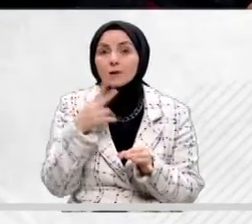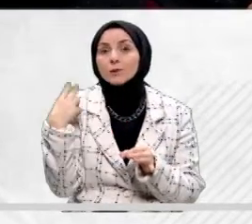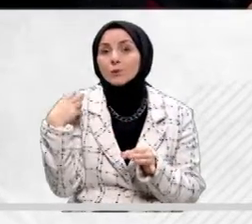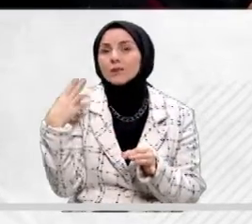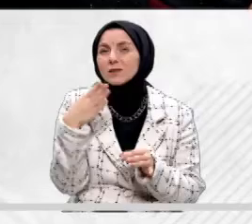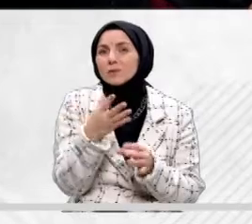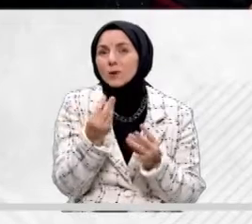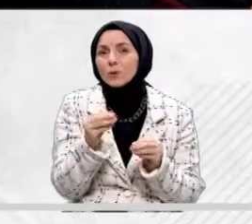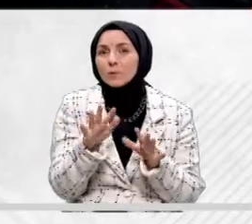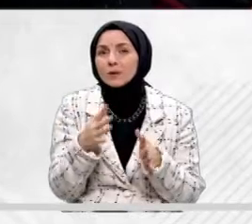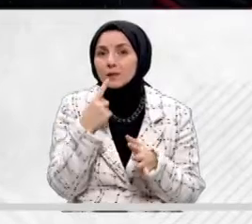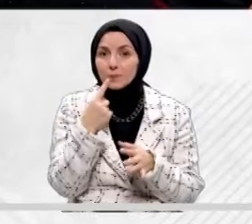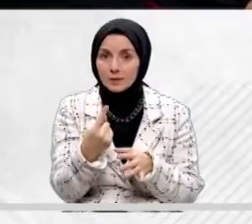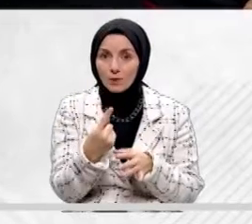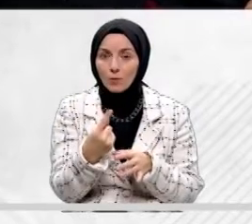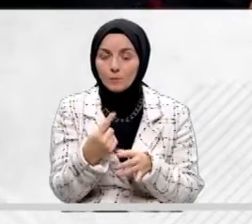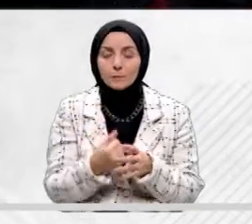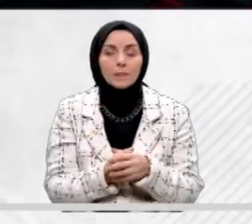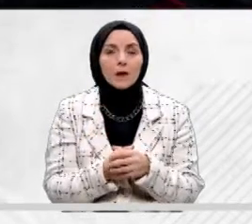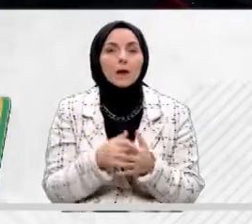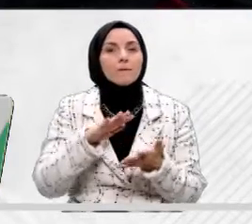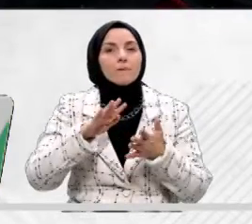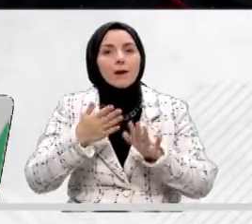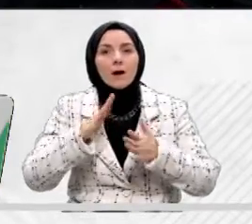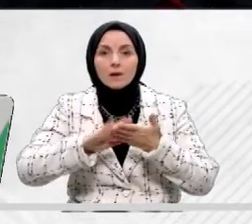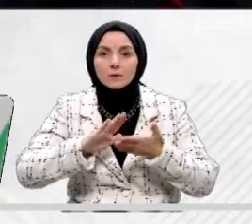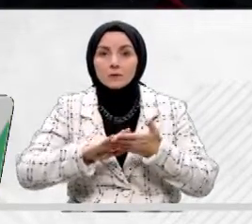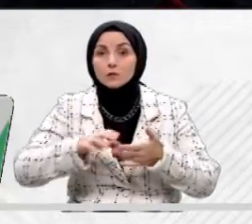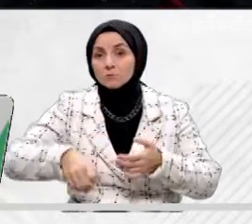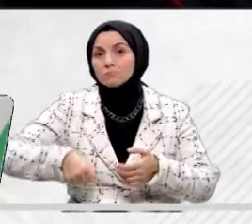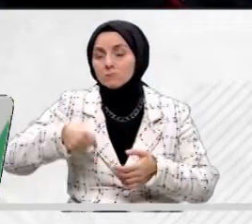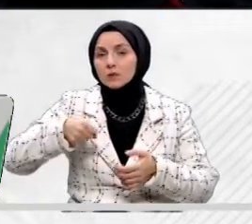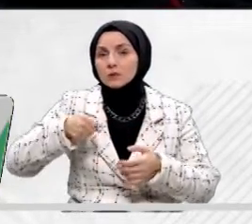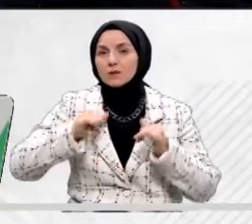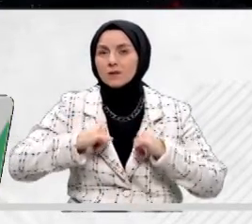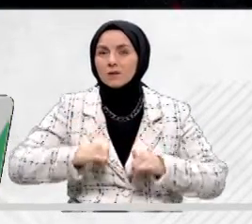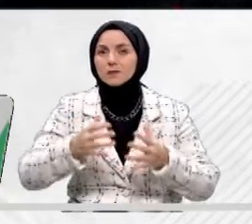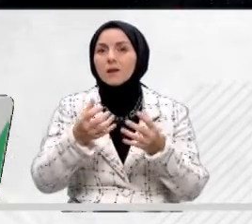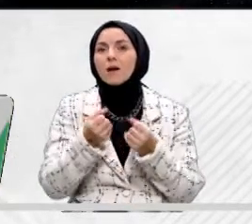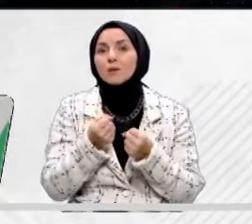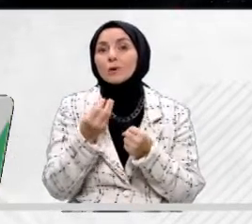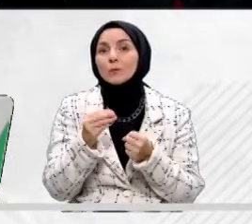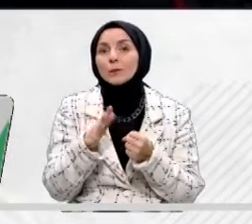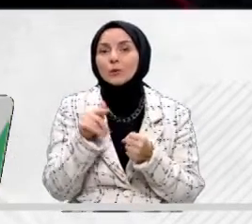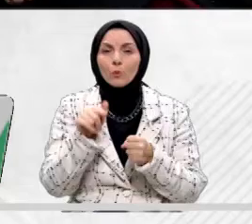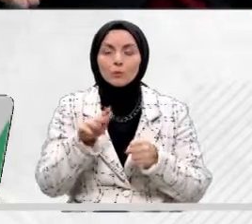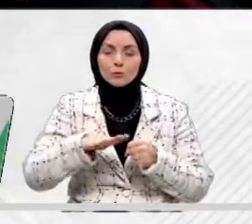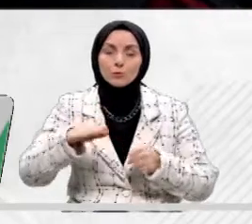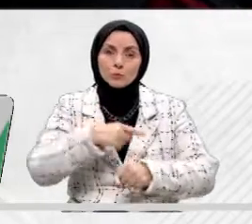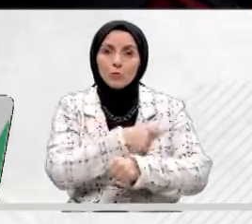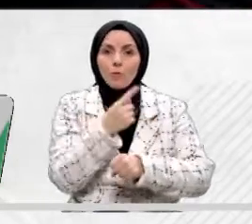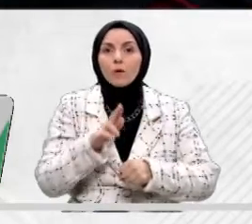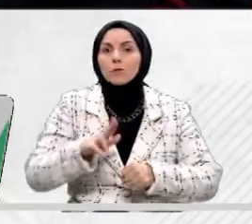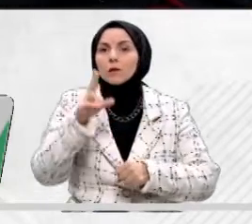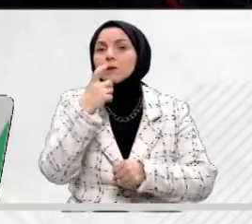söylüyor bunu ya da arkadaşının çantasından istediğini rahatlıkla alabiliyor bu çocuk Normalde fiziksel anlamda 7 yaşında